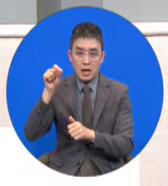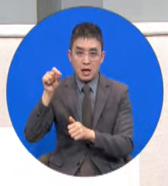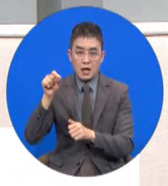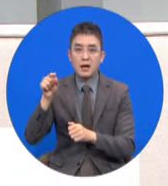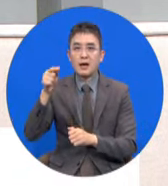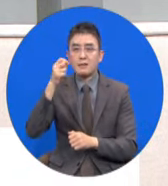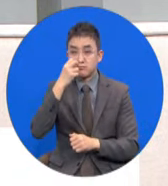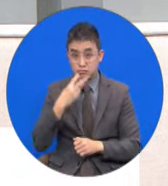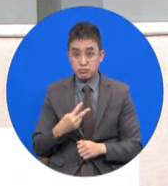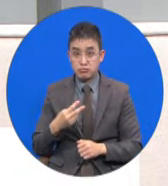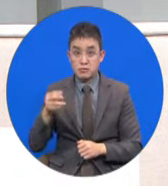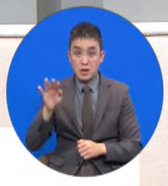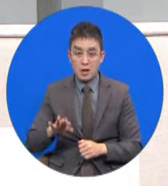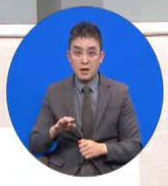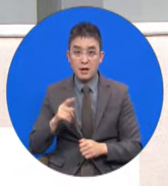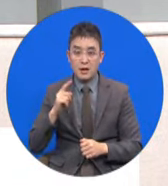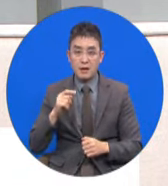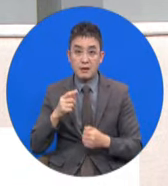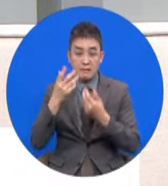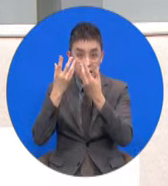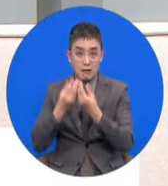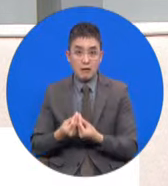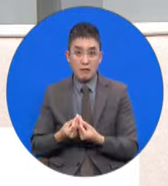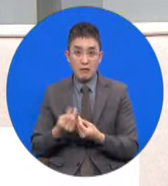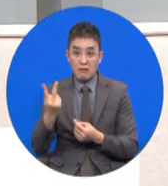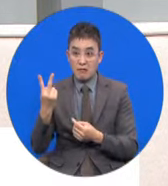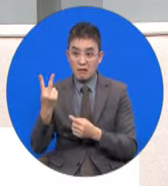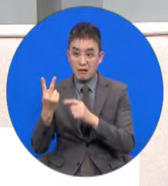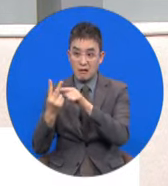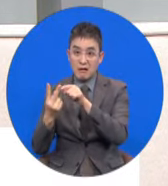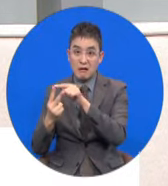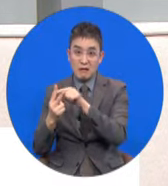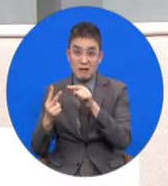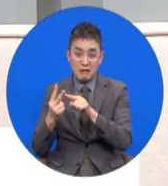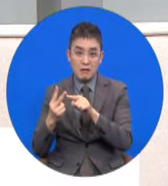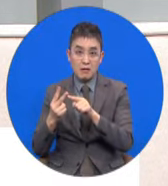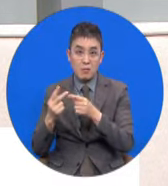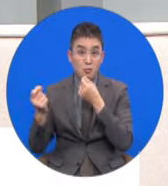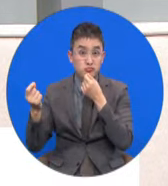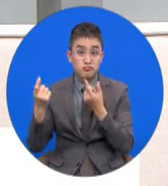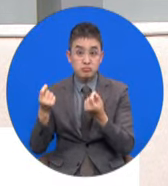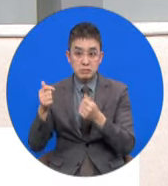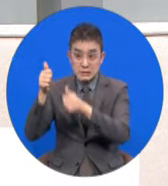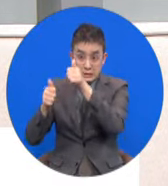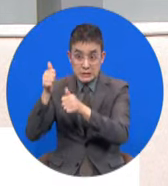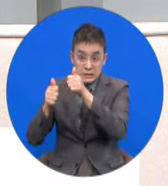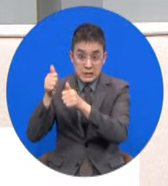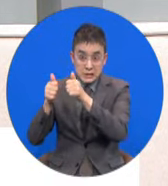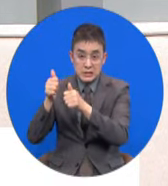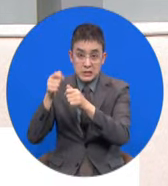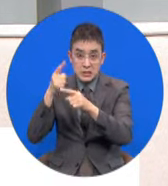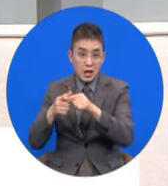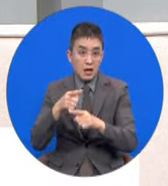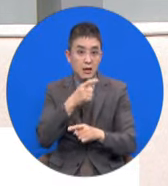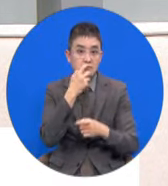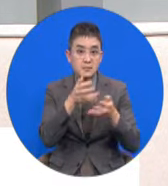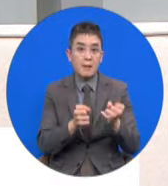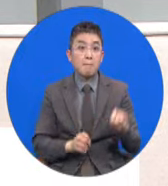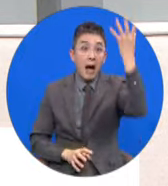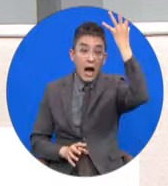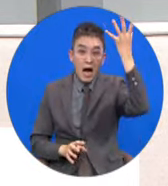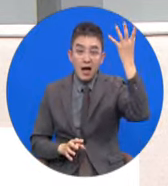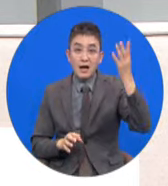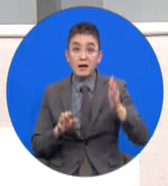있고 한데 그런데 만약에 이제 민주당 유동철 후보한테 의석을 내준다 그랬을 때 과연 장해찬